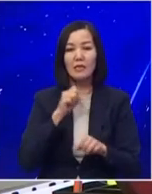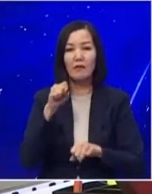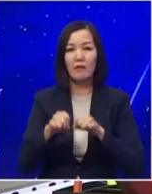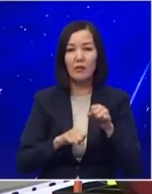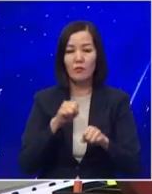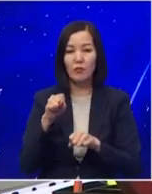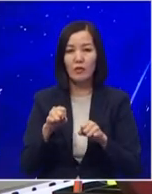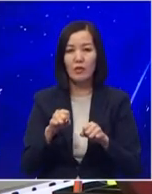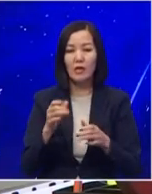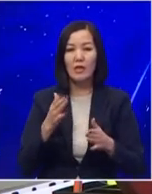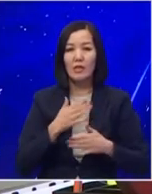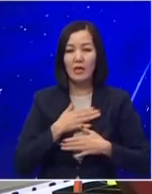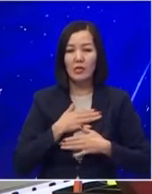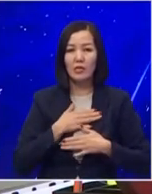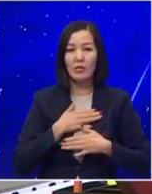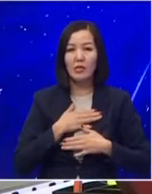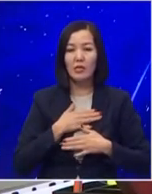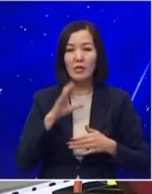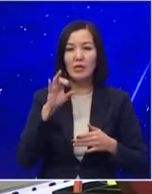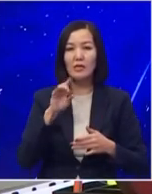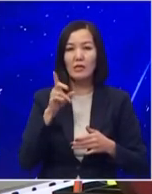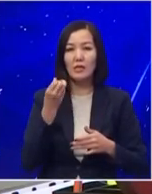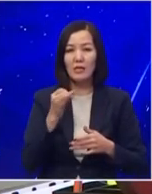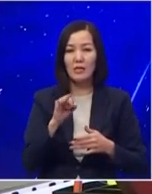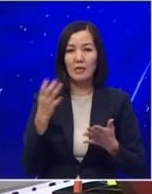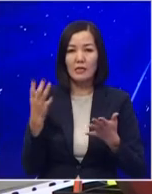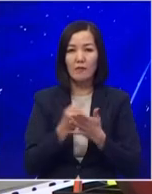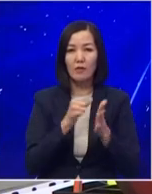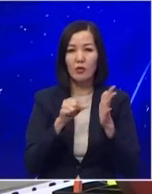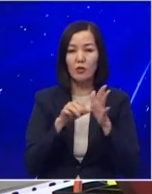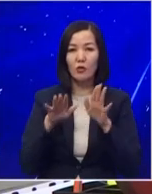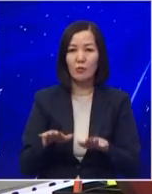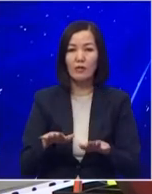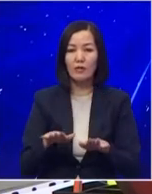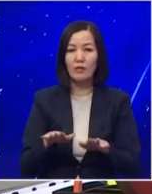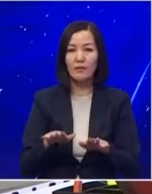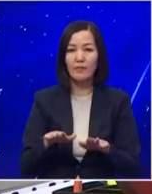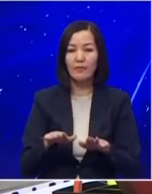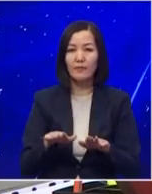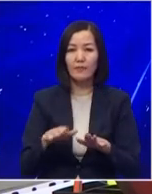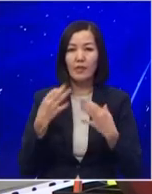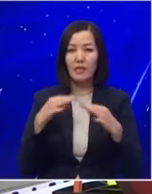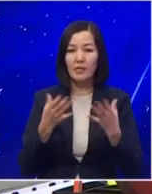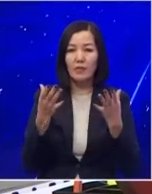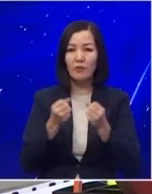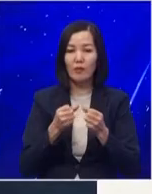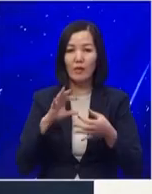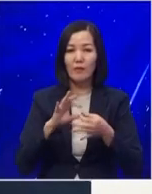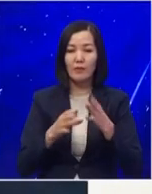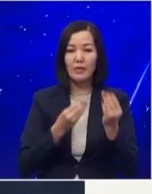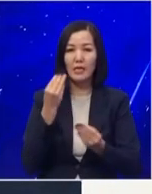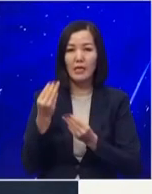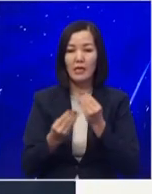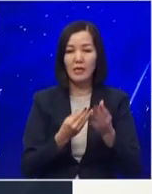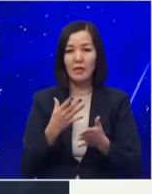наши воспитанник панель по номеру сергей завоевал 6 место и тем самым квалифицировался на олимпийские игры не